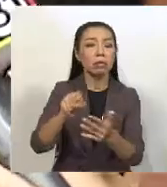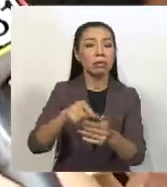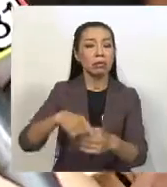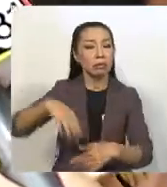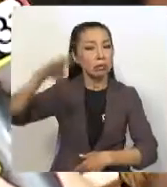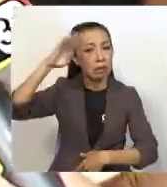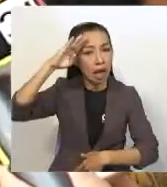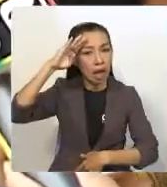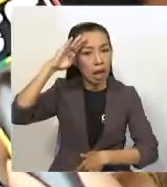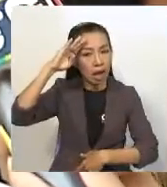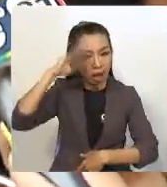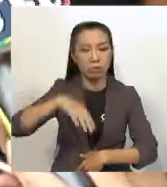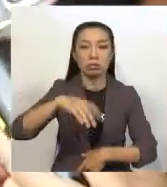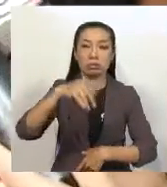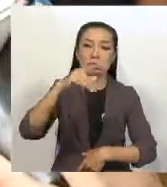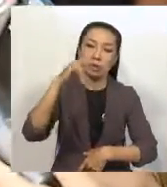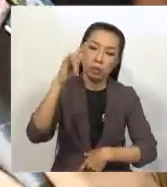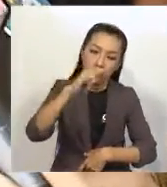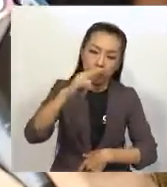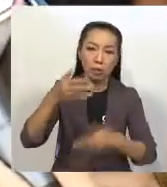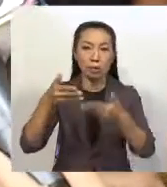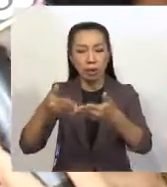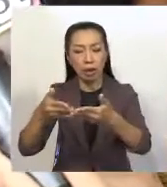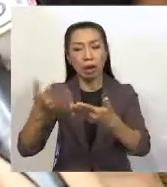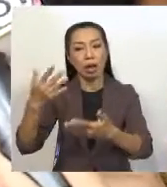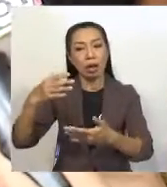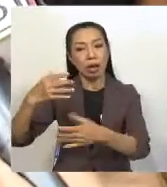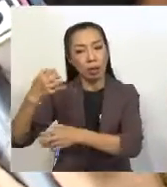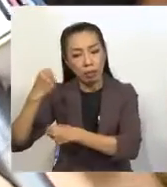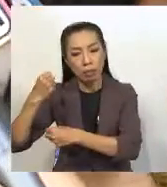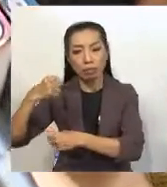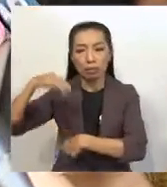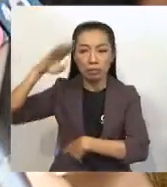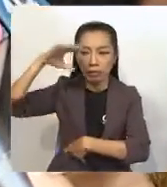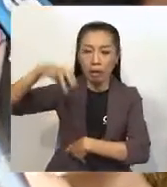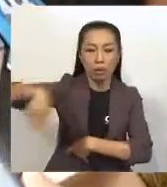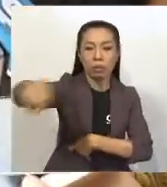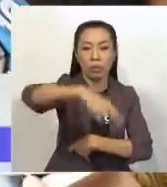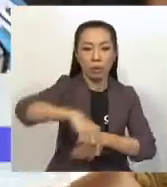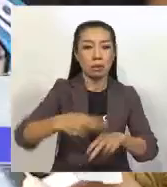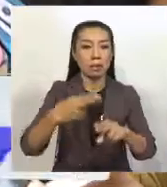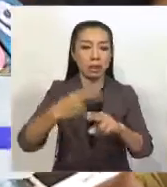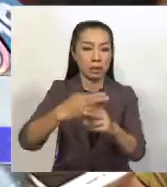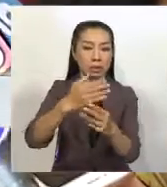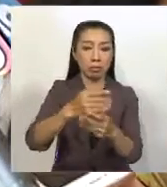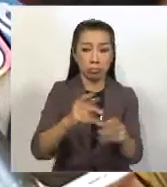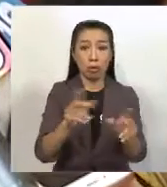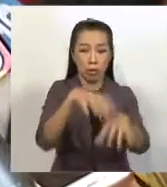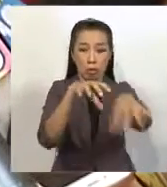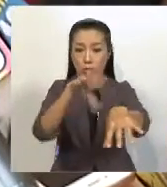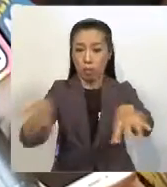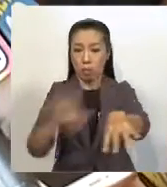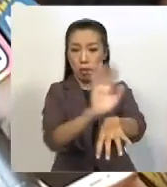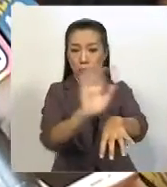อของหน่วยนะครับทางกองทัพไทยและเหล่าทัพทั้งงานปลัดกระทรวงกลาโหมซึ่งแต่ละหน่วยเนี่ยเขาก็มีคณะกรรมการในการพิจารณ